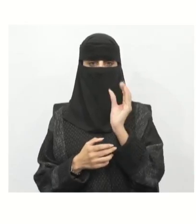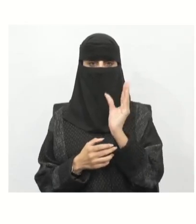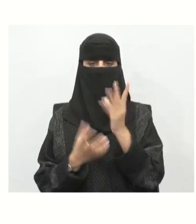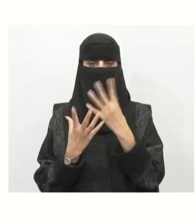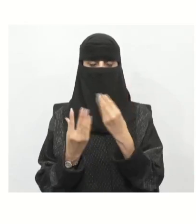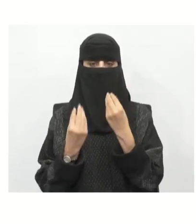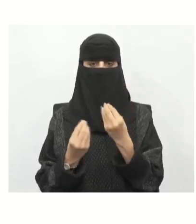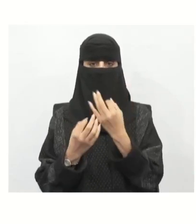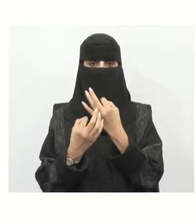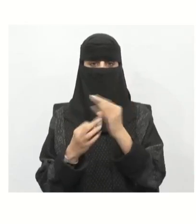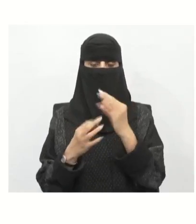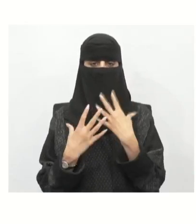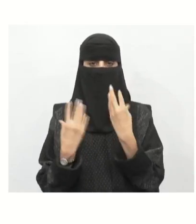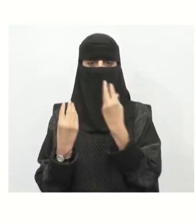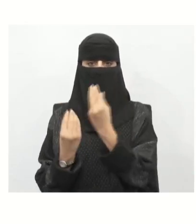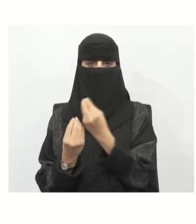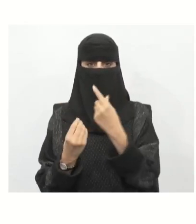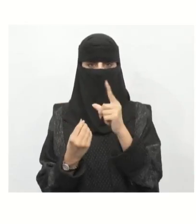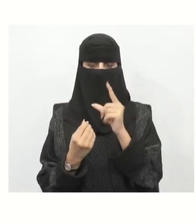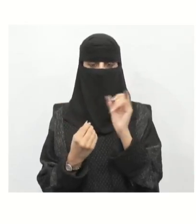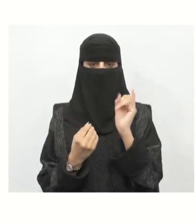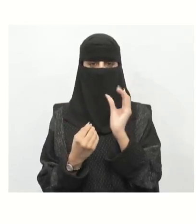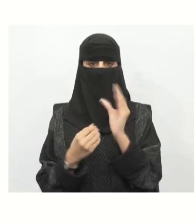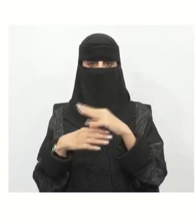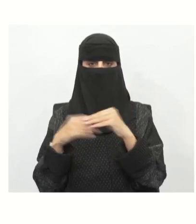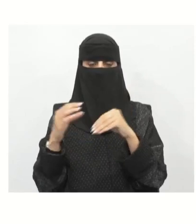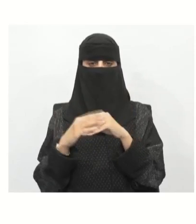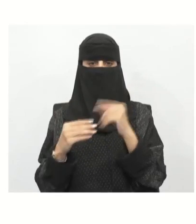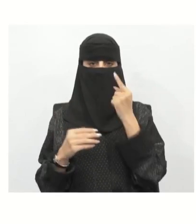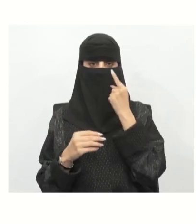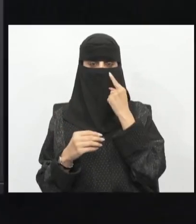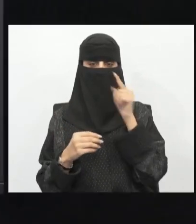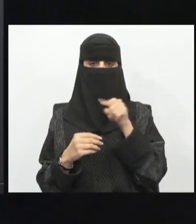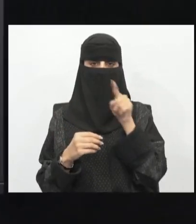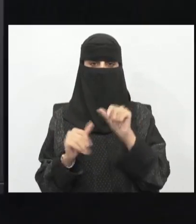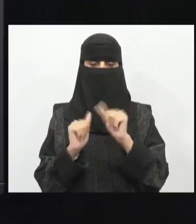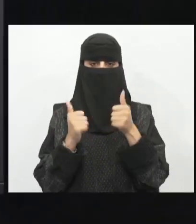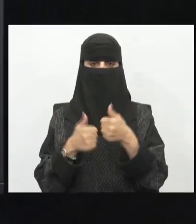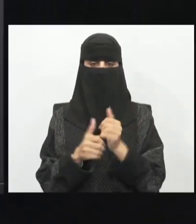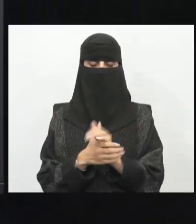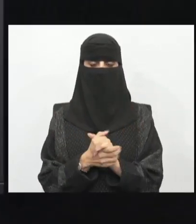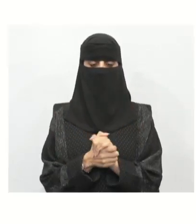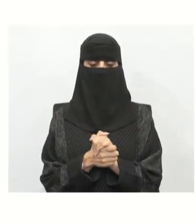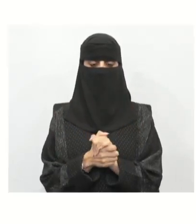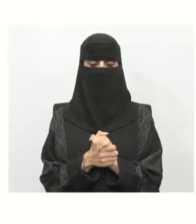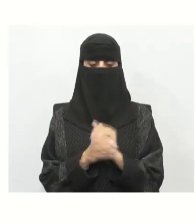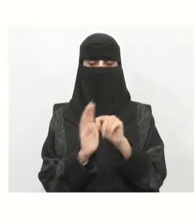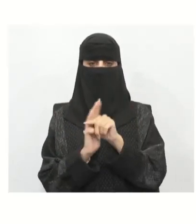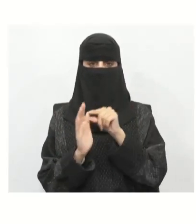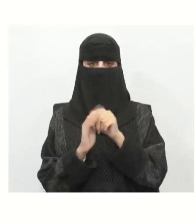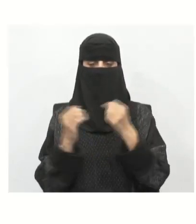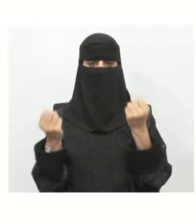مادتنا الماده الجميله والمحبوبه لدى الجميع ماده المهارات الحياتيه والاسريه موضوع